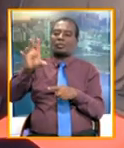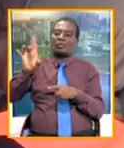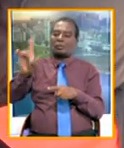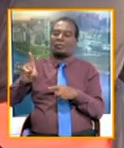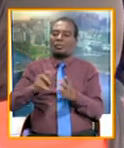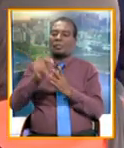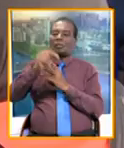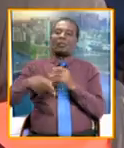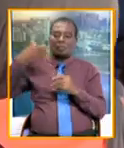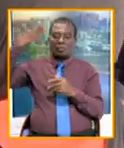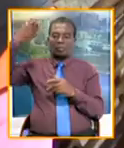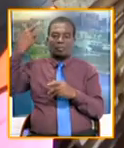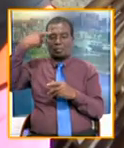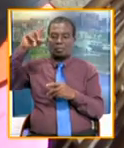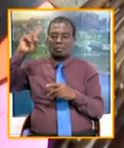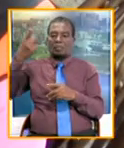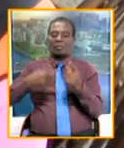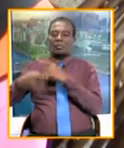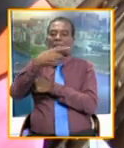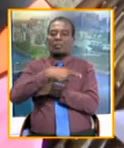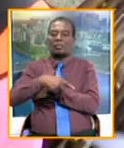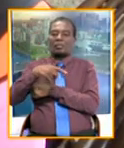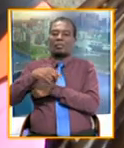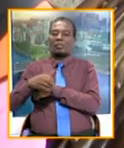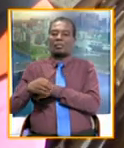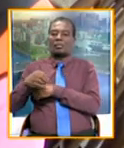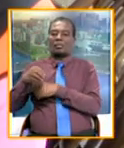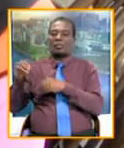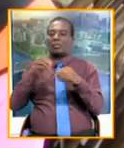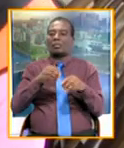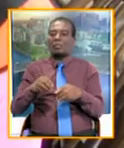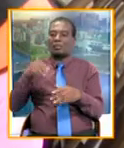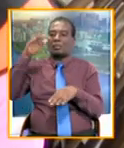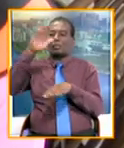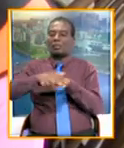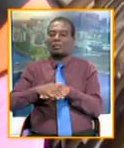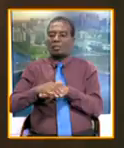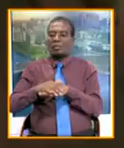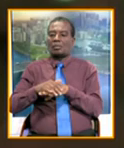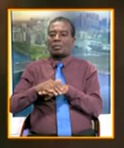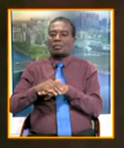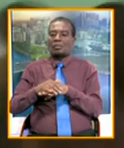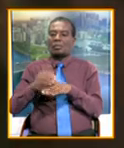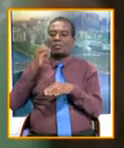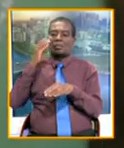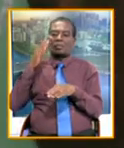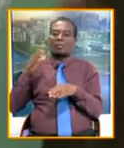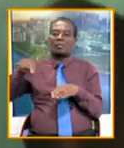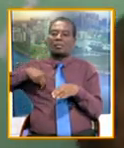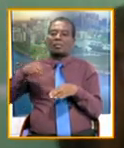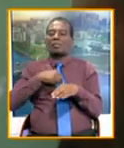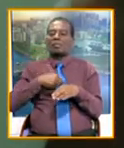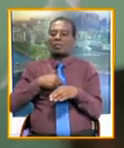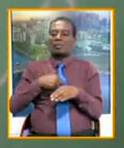prochain. Pour ce premier jour, l'accent est mis sur l'immatriculation des logements et des familles. Nous commençons d'abord par